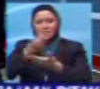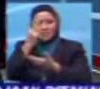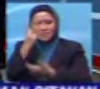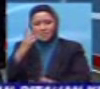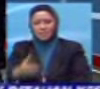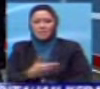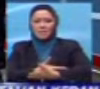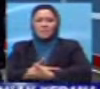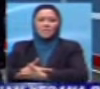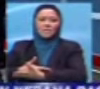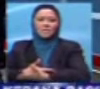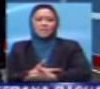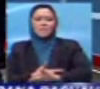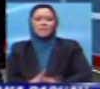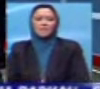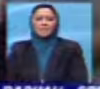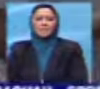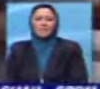mereka.